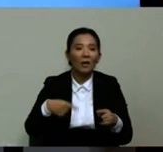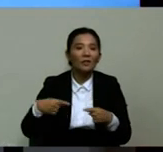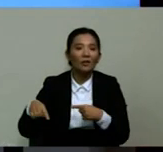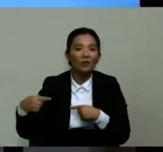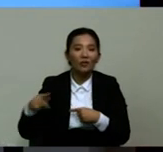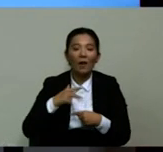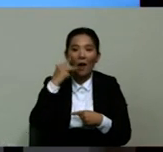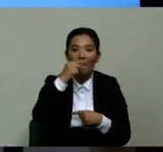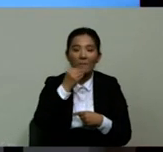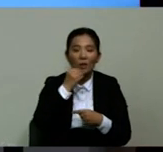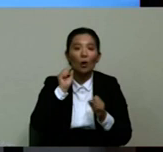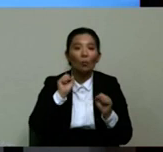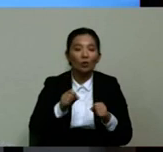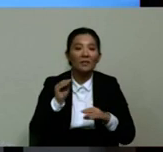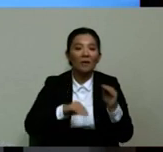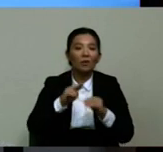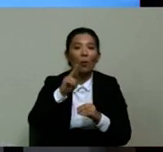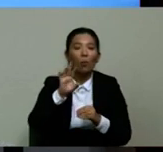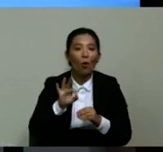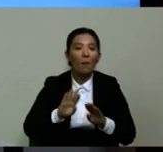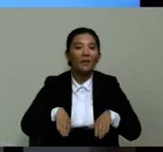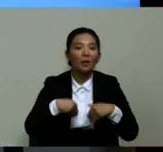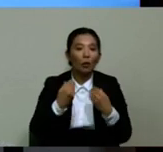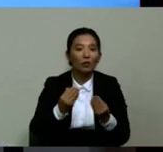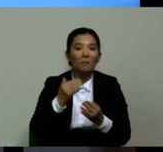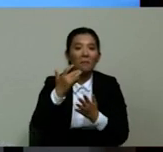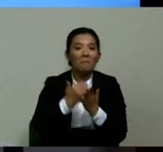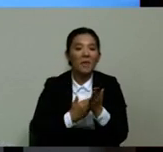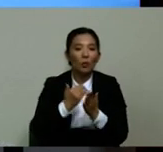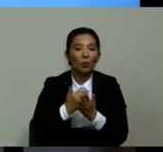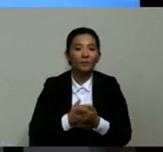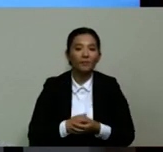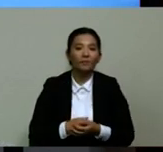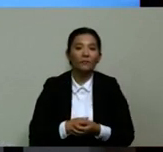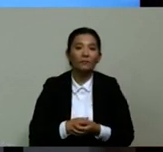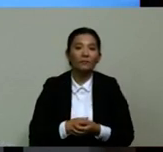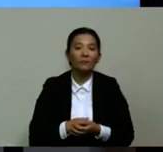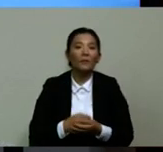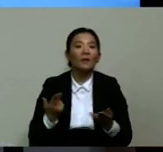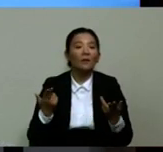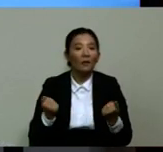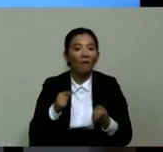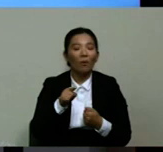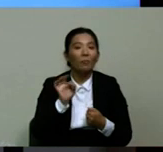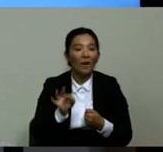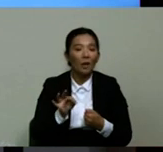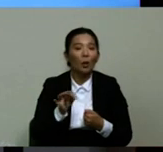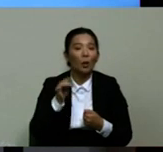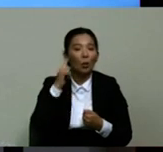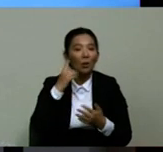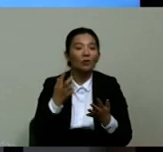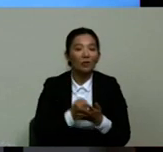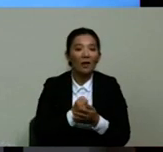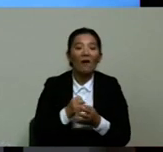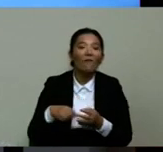различных обедов можно составить по предложенному меню? Да, вы правильно угадали. То